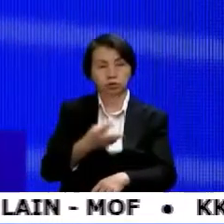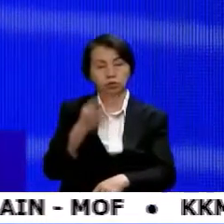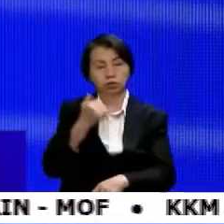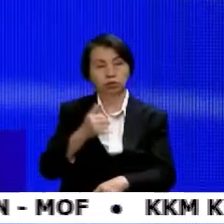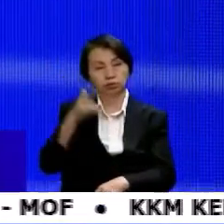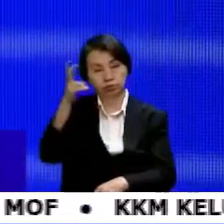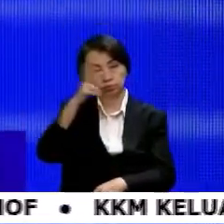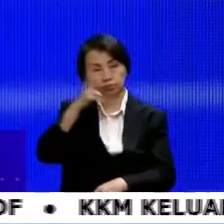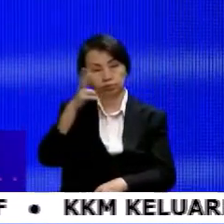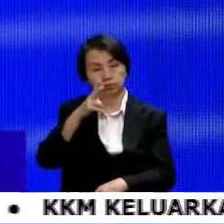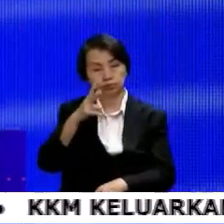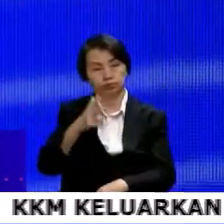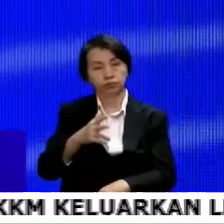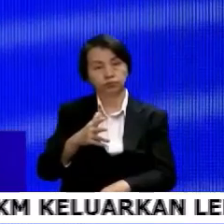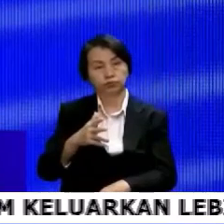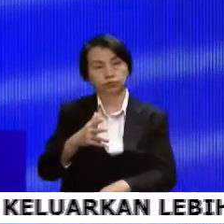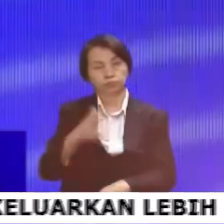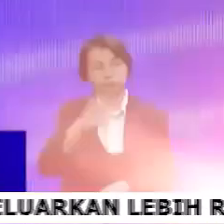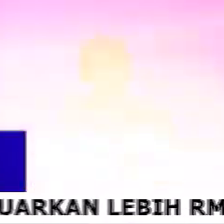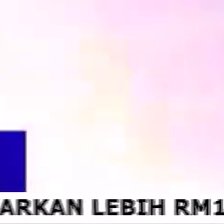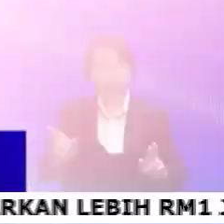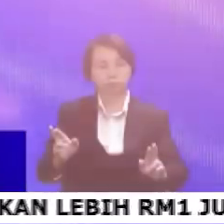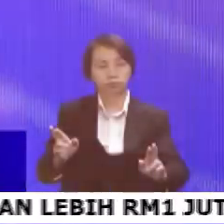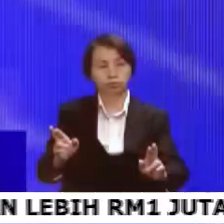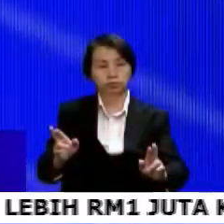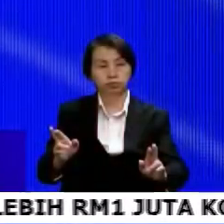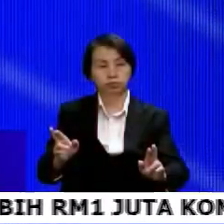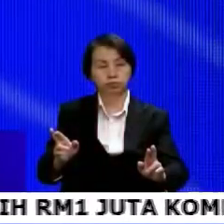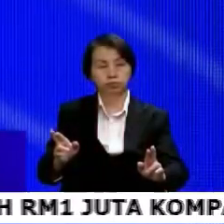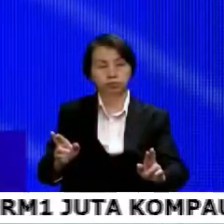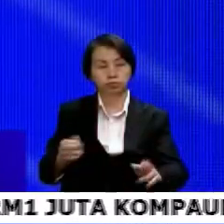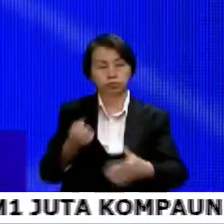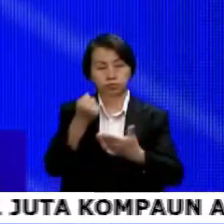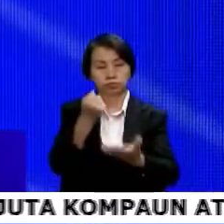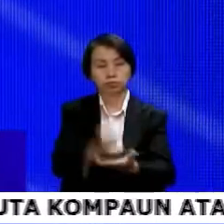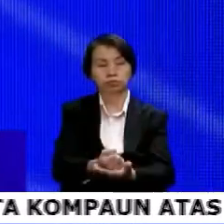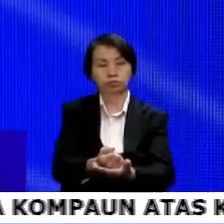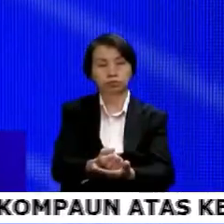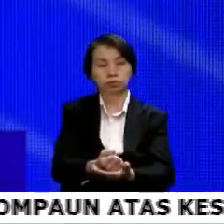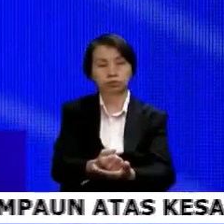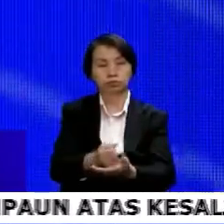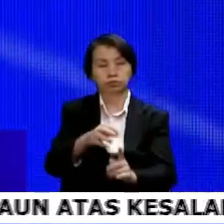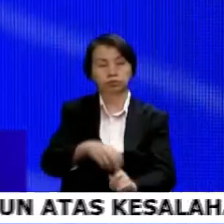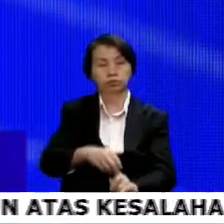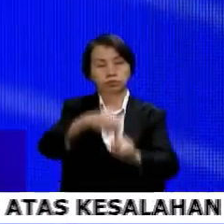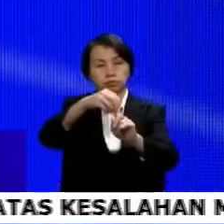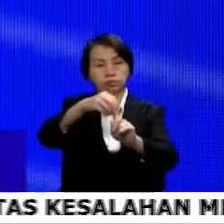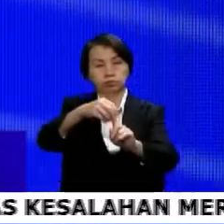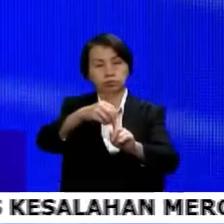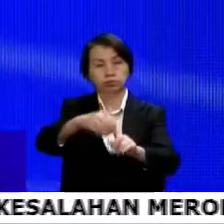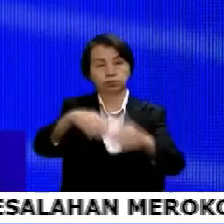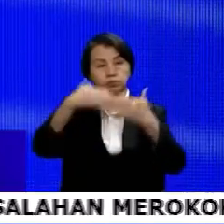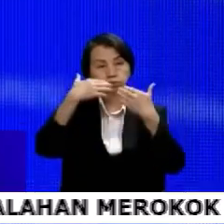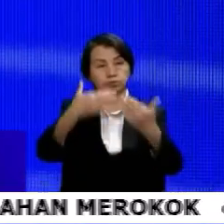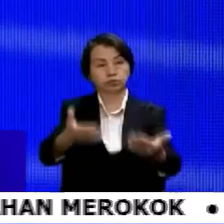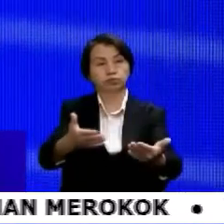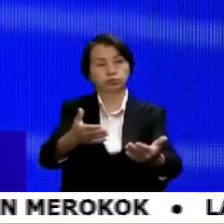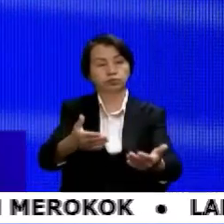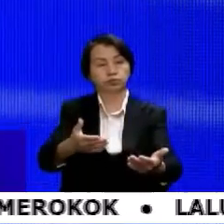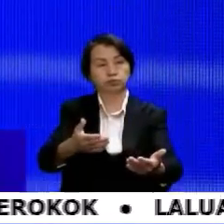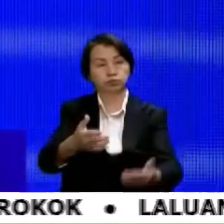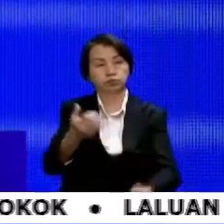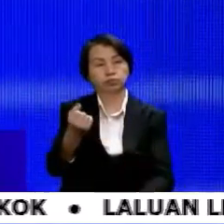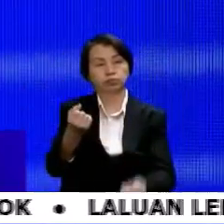Kerajaan akan menyediakan bantuan khas penghargaan